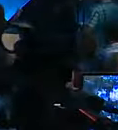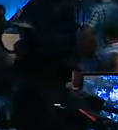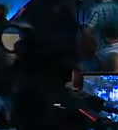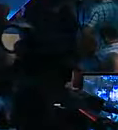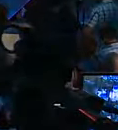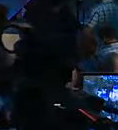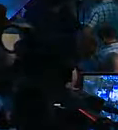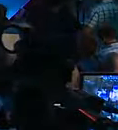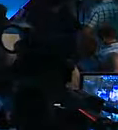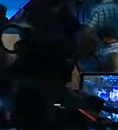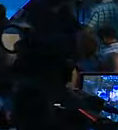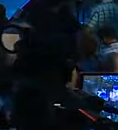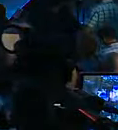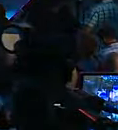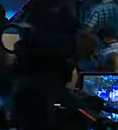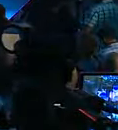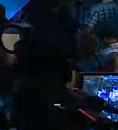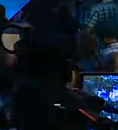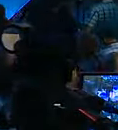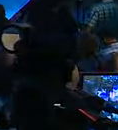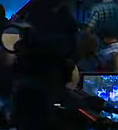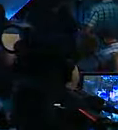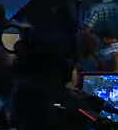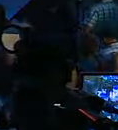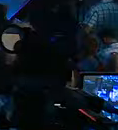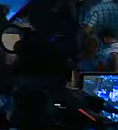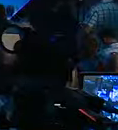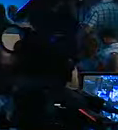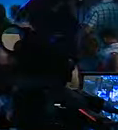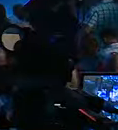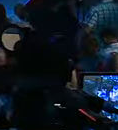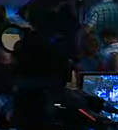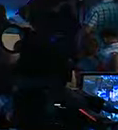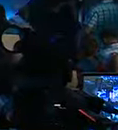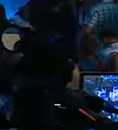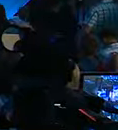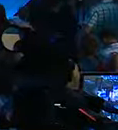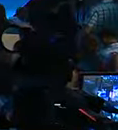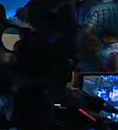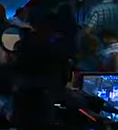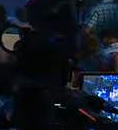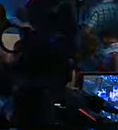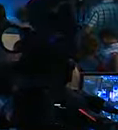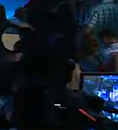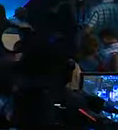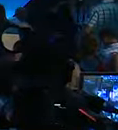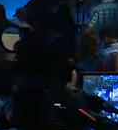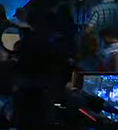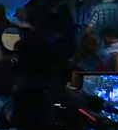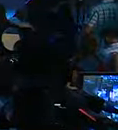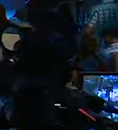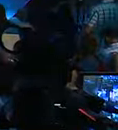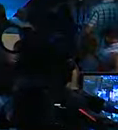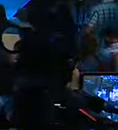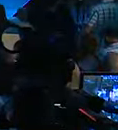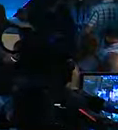alarmowy stan. Rozbrajasz mnie pieszczotą i cały ciężar rzucam w kąt. W